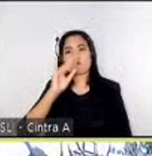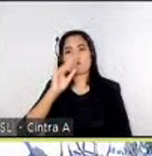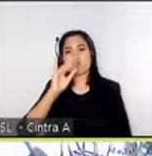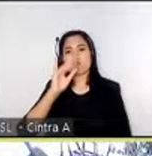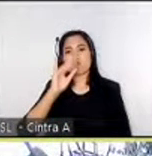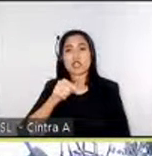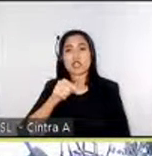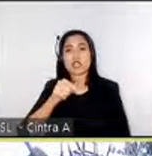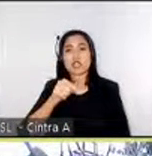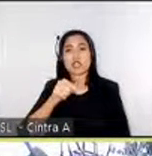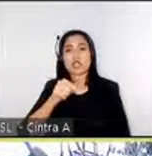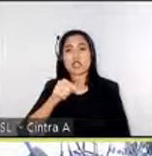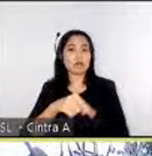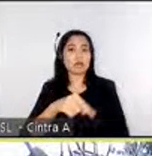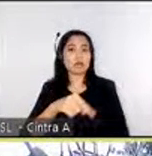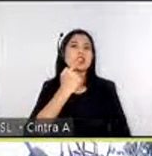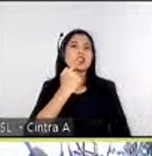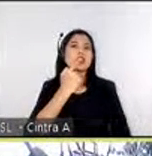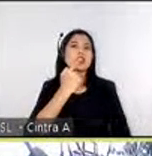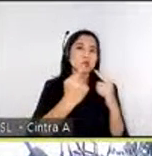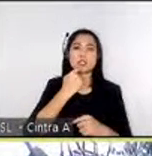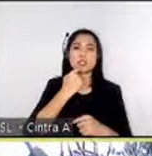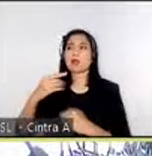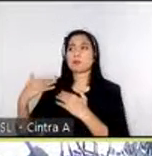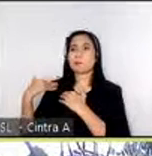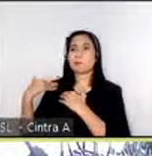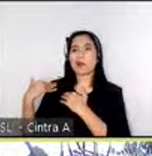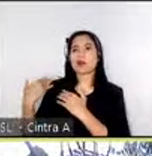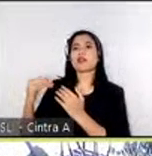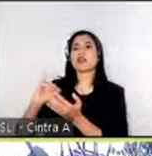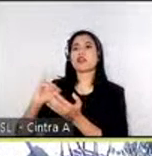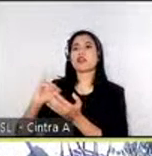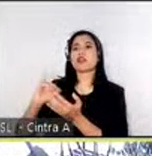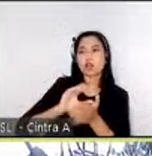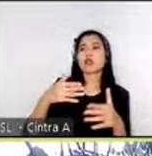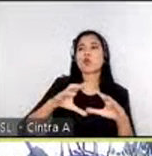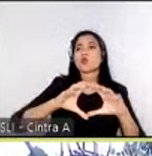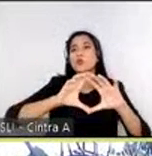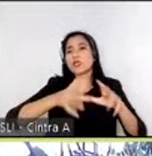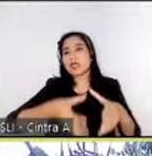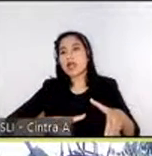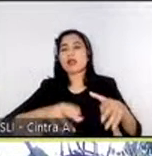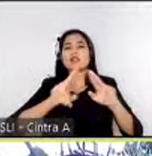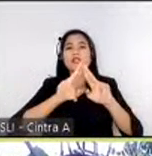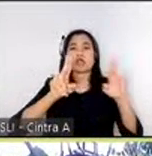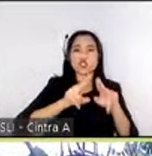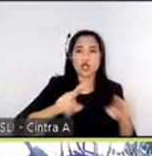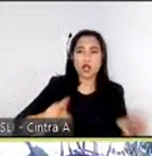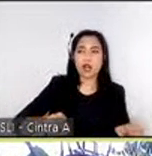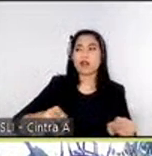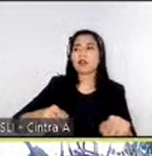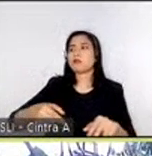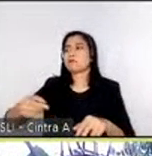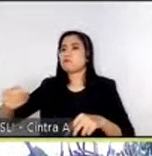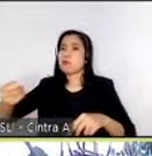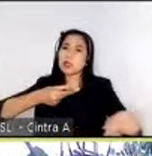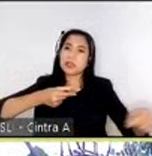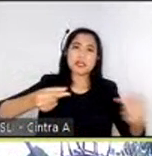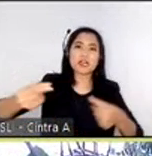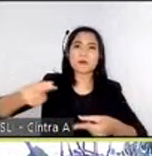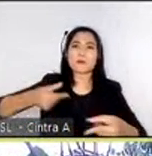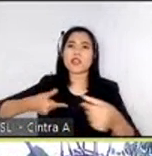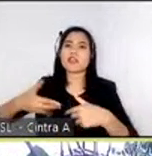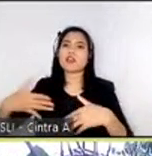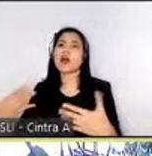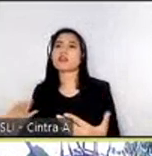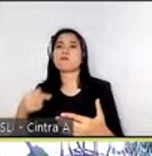diskusikan Bagaimana peran investor Bagaimana peran dunia internasional buyers eh market dan lain-lain dalam meninjau Apa yang